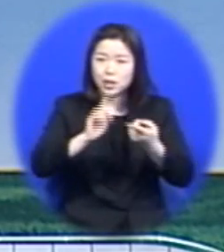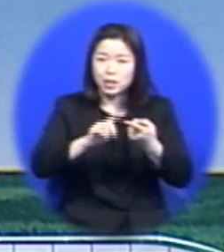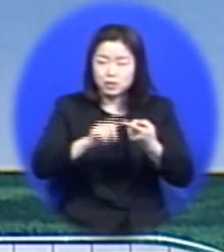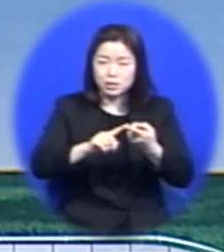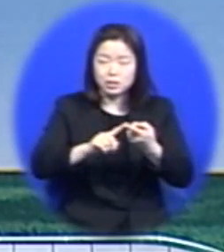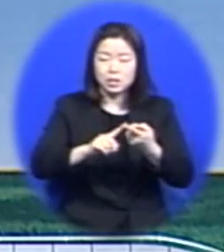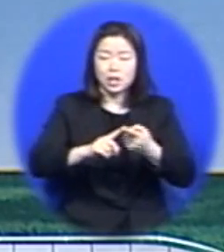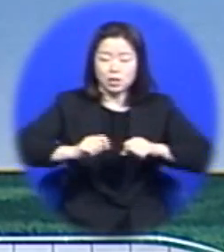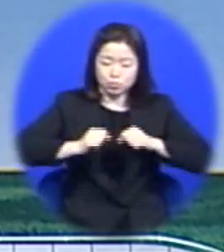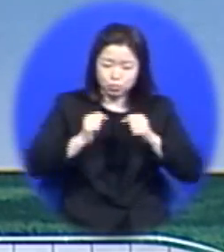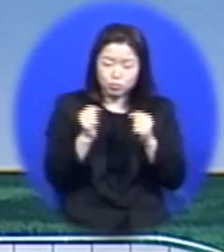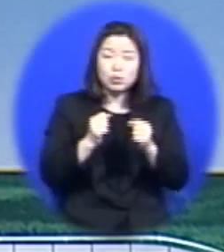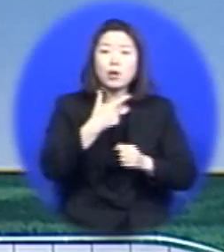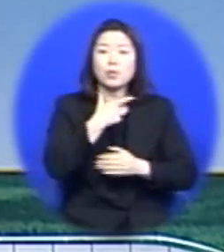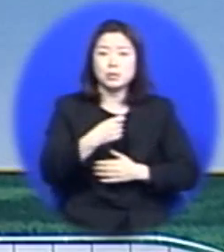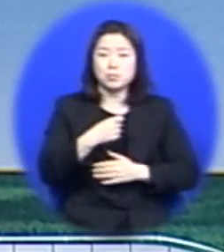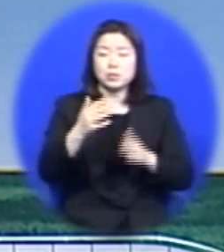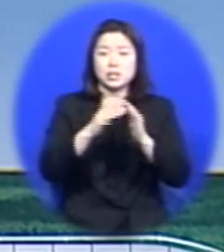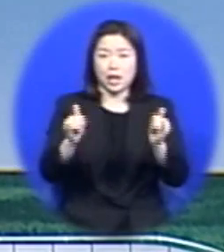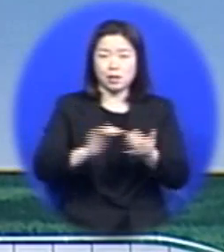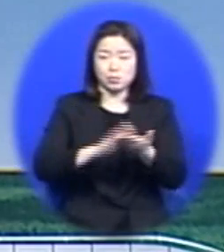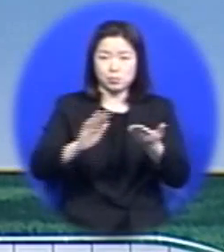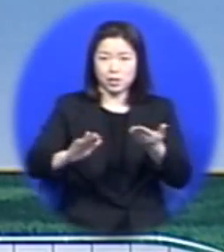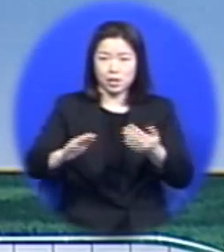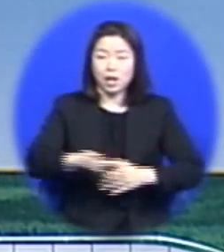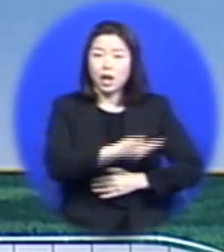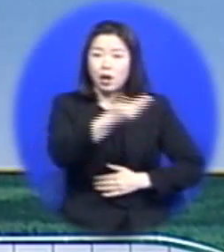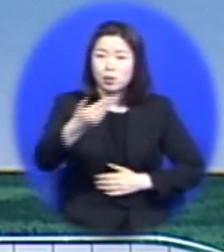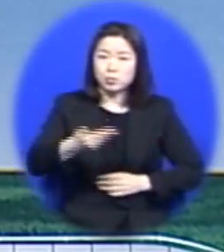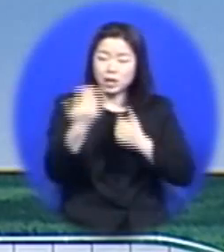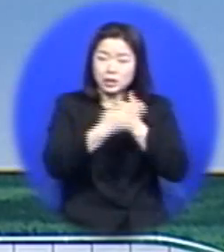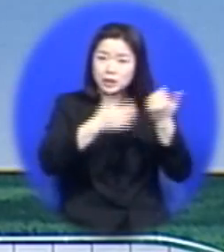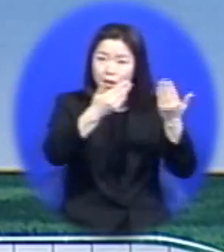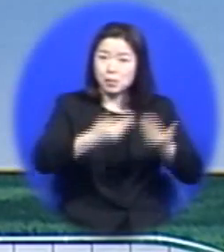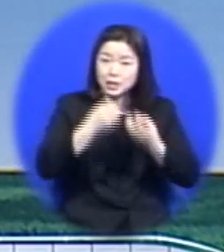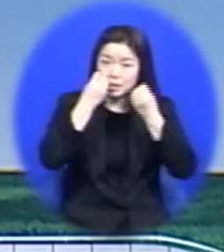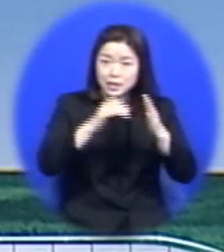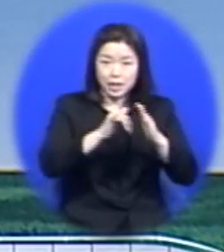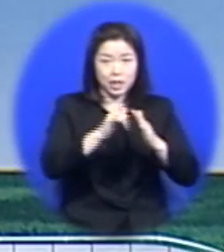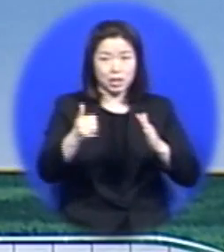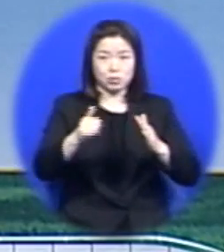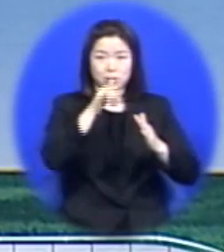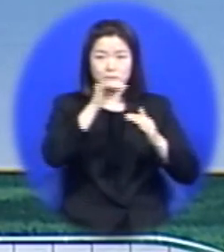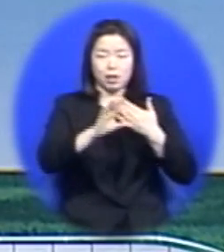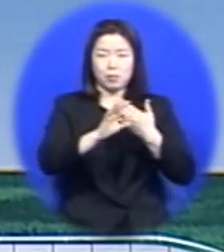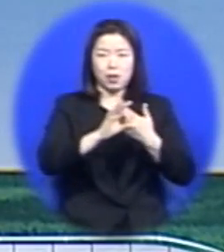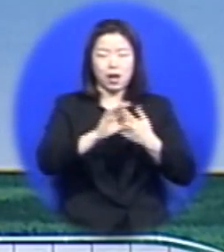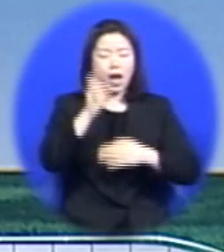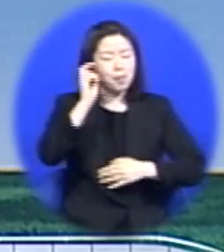사람입니다. 여러분 중에도 은혜 받은 새가족이 있으시다면 아마 틀림없이 그러실 거예요.